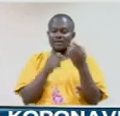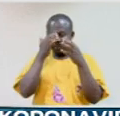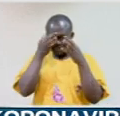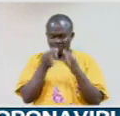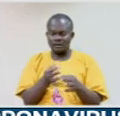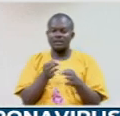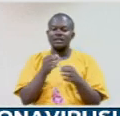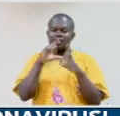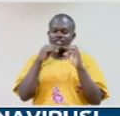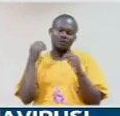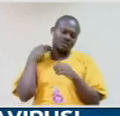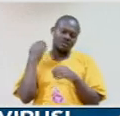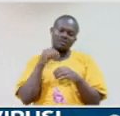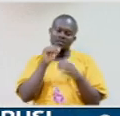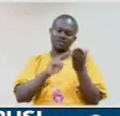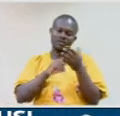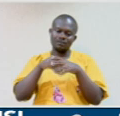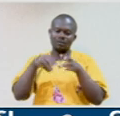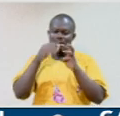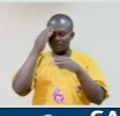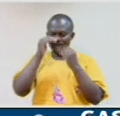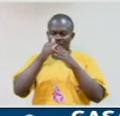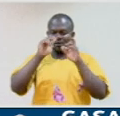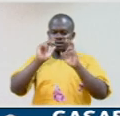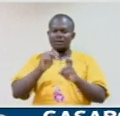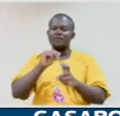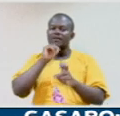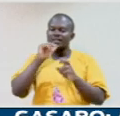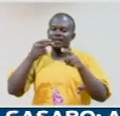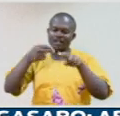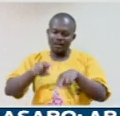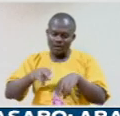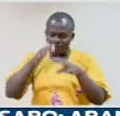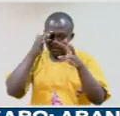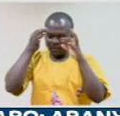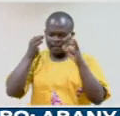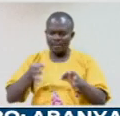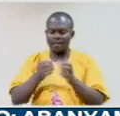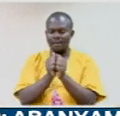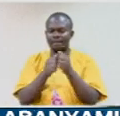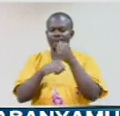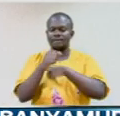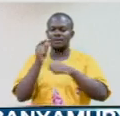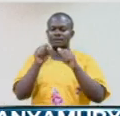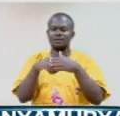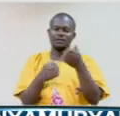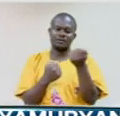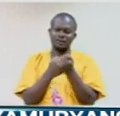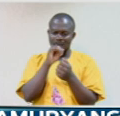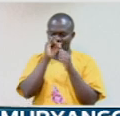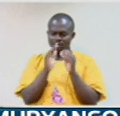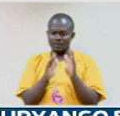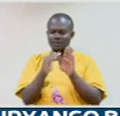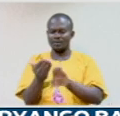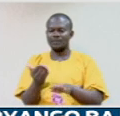ijambo genocide ridakoreshwa mu buryo bwo kugira ngo hoye kubaho ingamba n'ibikorwa byo kuza gutabara abatutsi